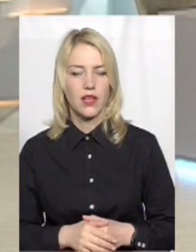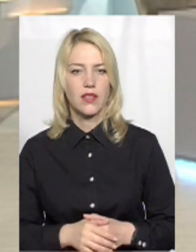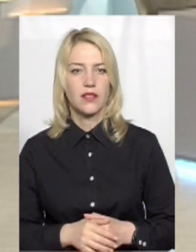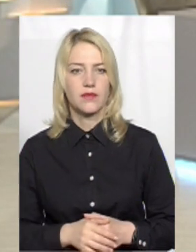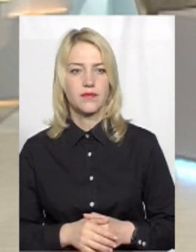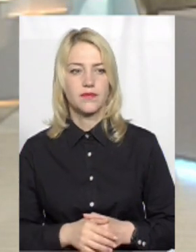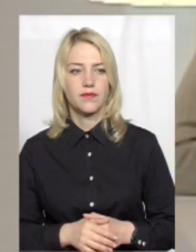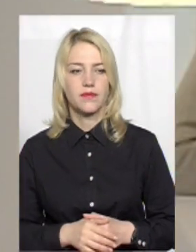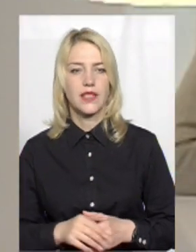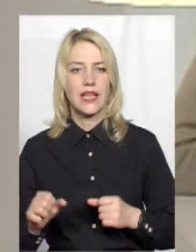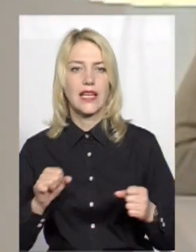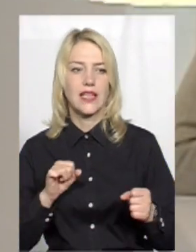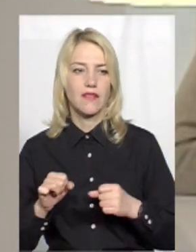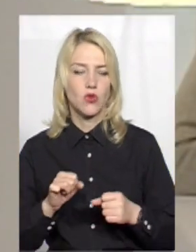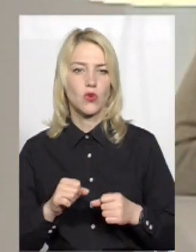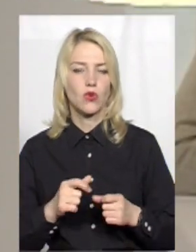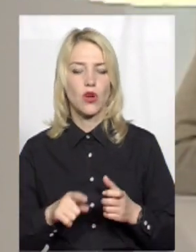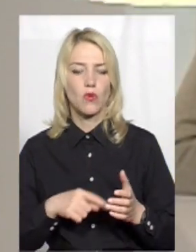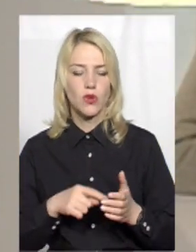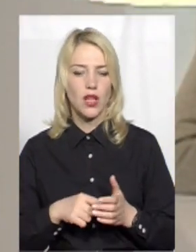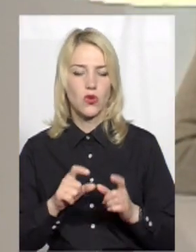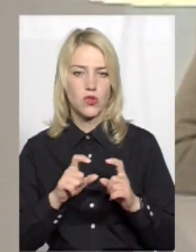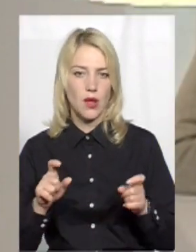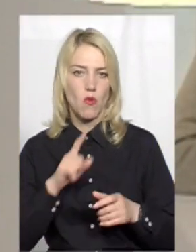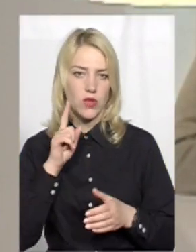Гребенюк, керівник комунальної